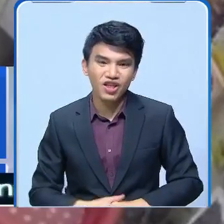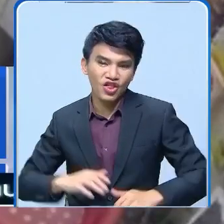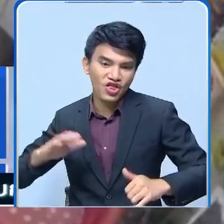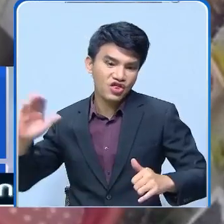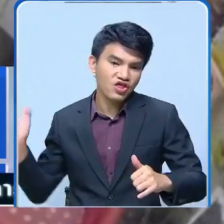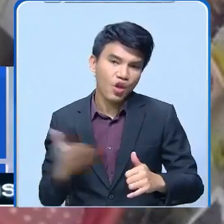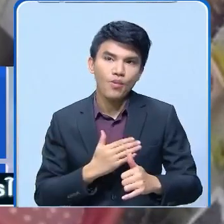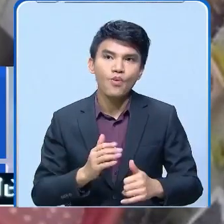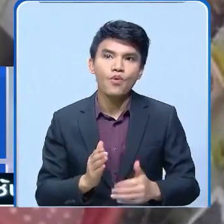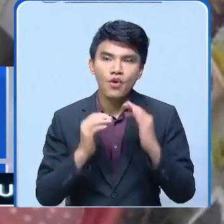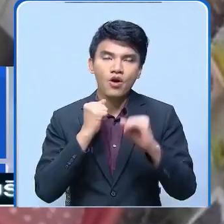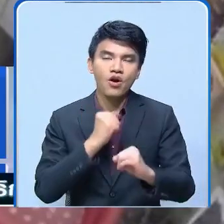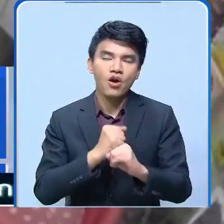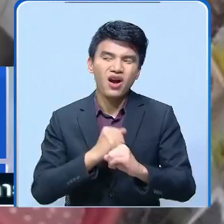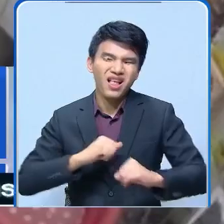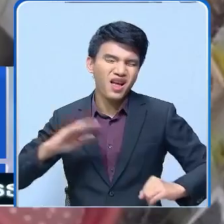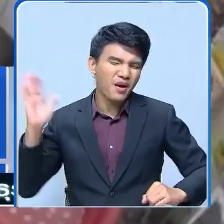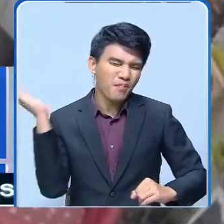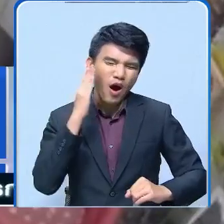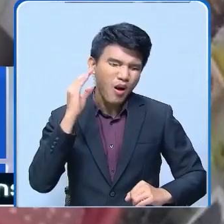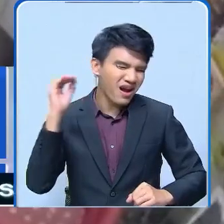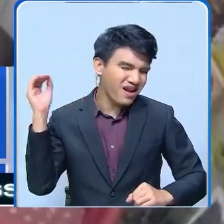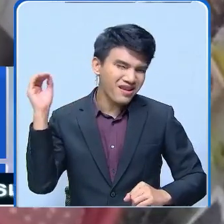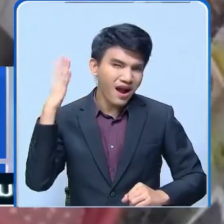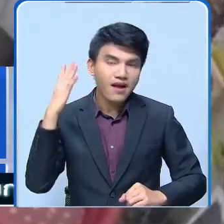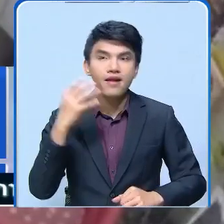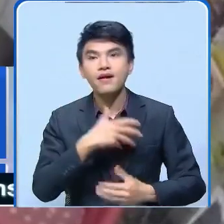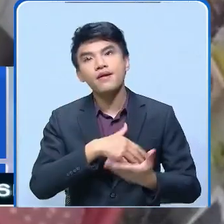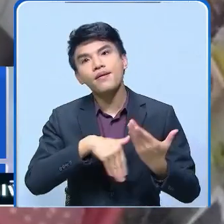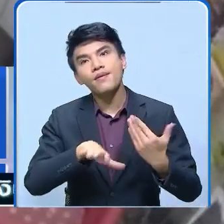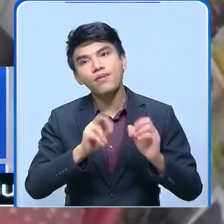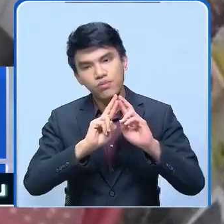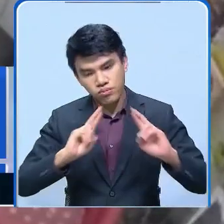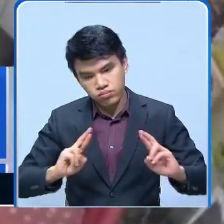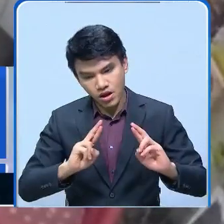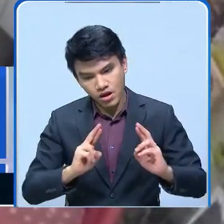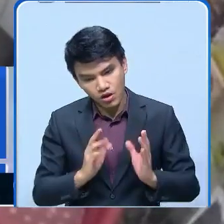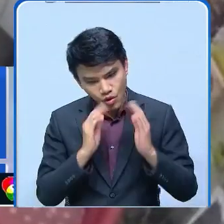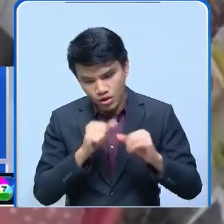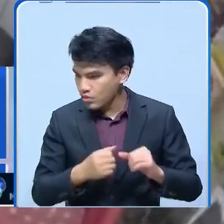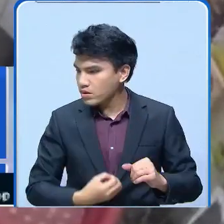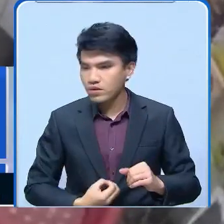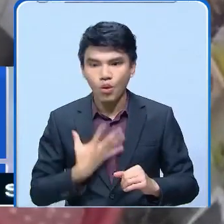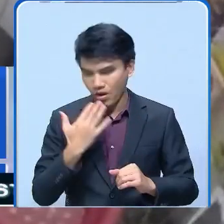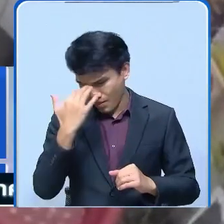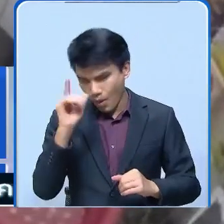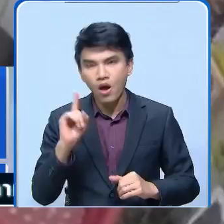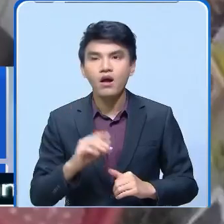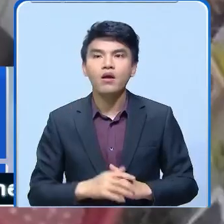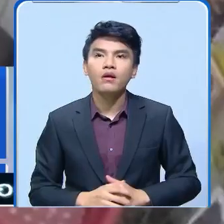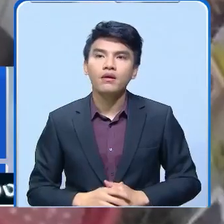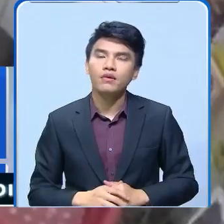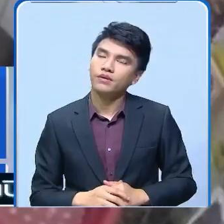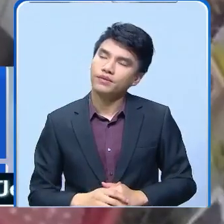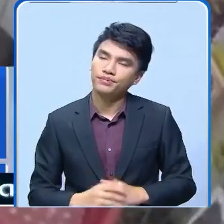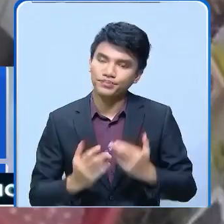หน้าพนักงานเสียงดังสนั่นหวั่นไหวขณะที่เดินออกจากร้านคนในร้านก็ตกใจเฮ้ยเกิดอะไรขึ้นอ่ะทำไมต้องทำ